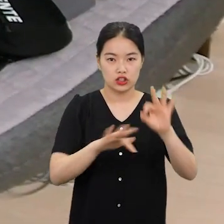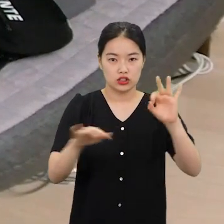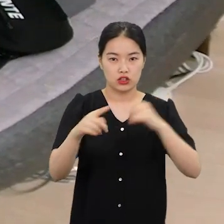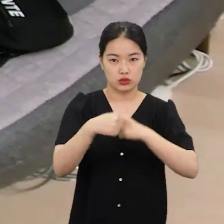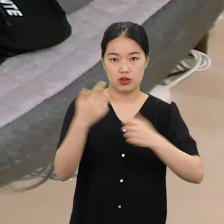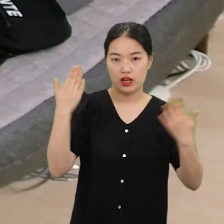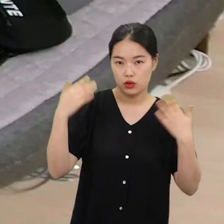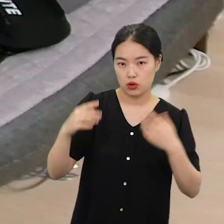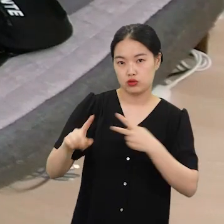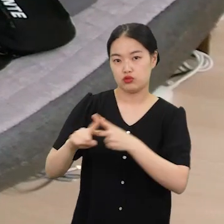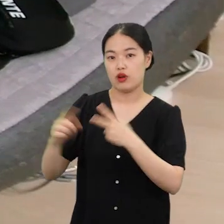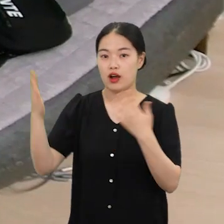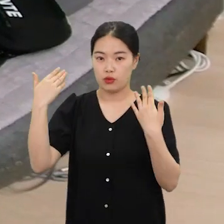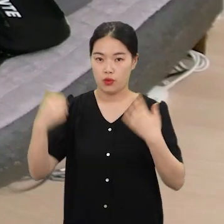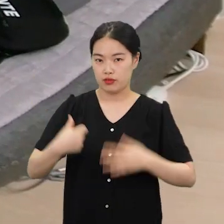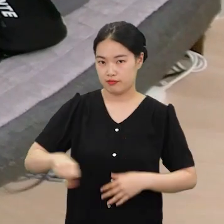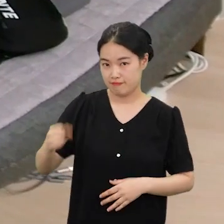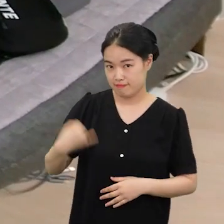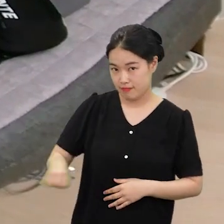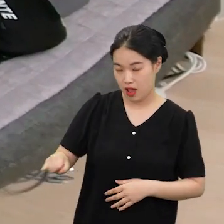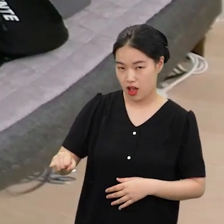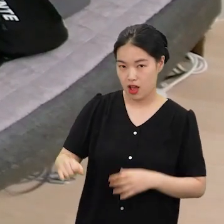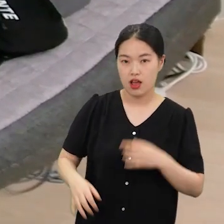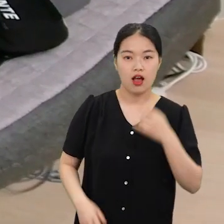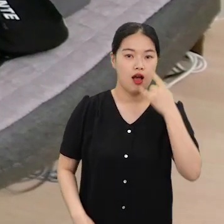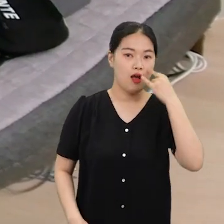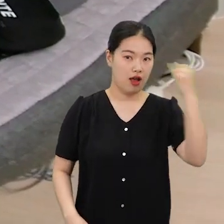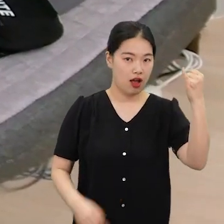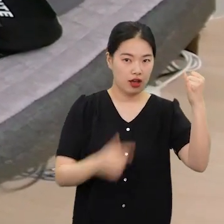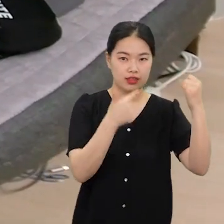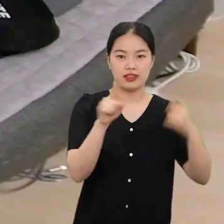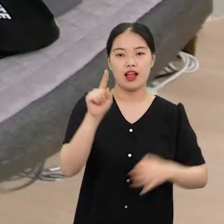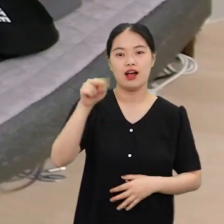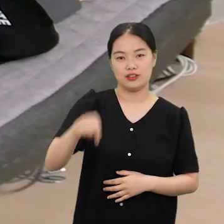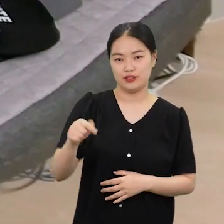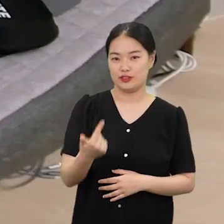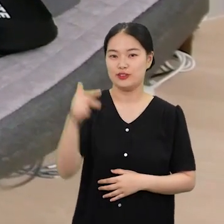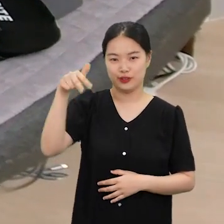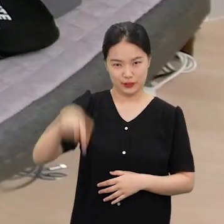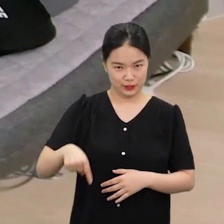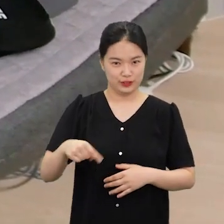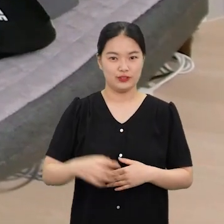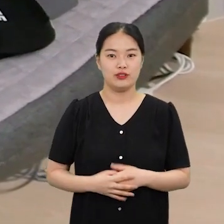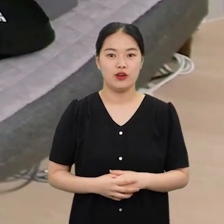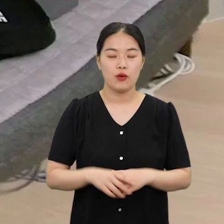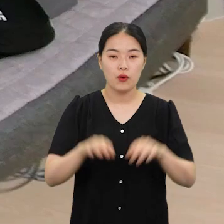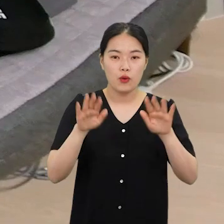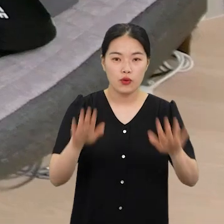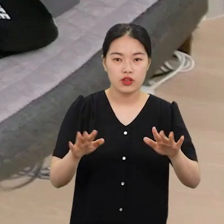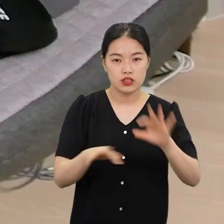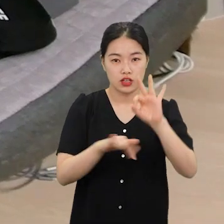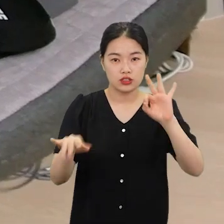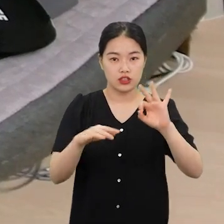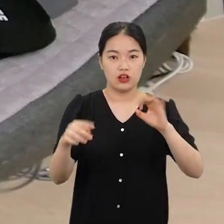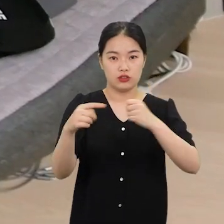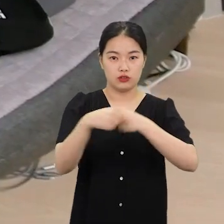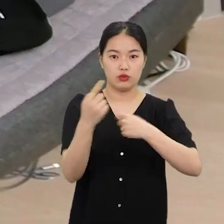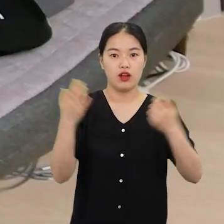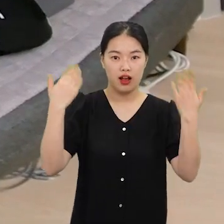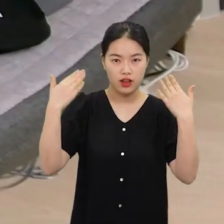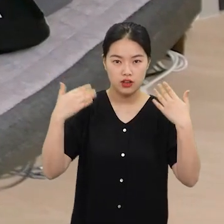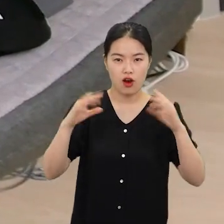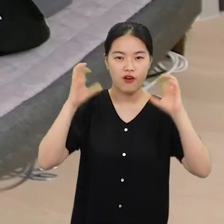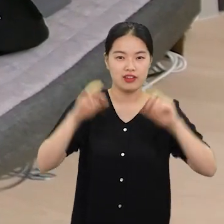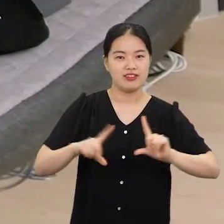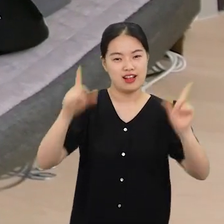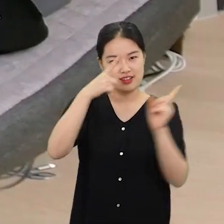서천초등학교와 서천중학교에 다니고 있는 남매를 둔 학부모 나순주입니다. 오늘 서천초등학교에서 어린이날